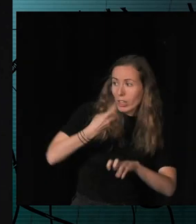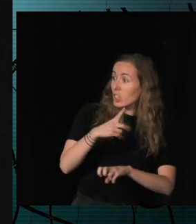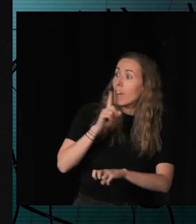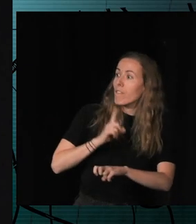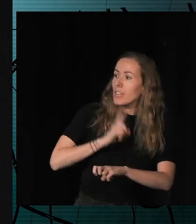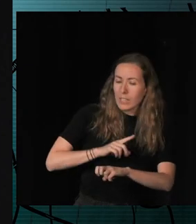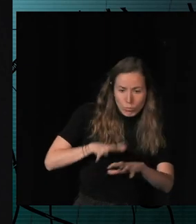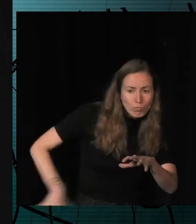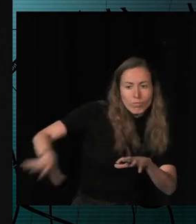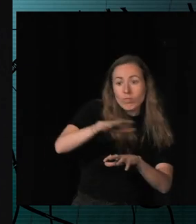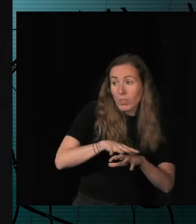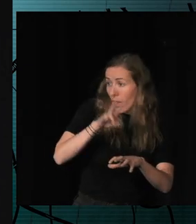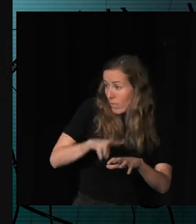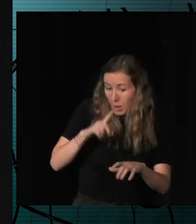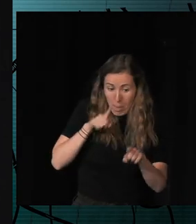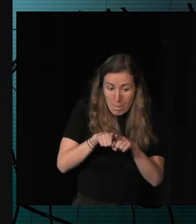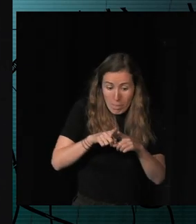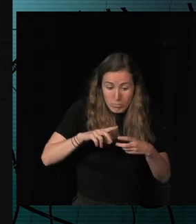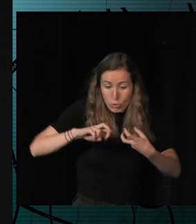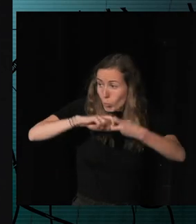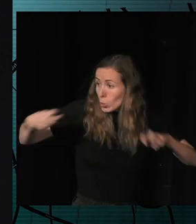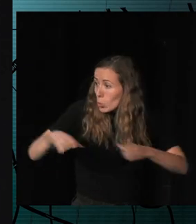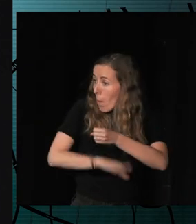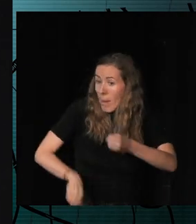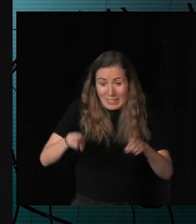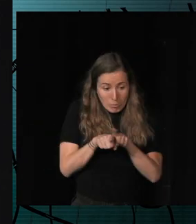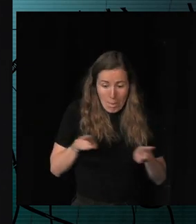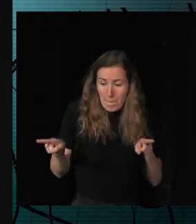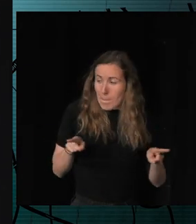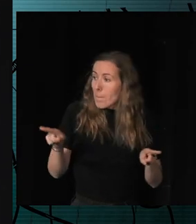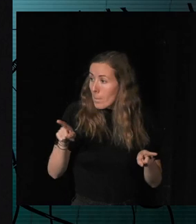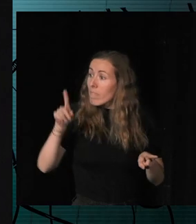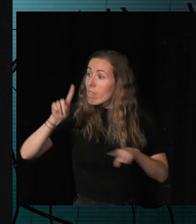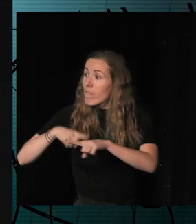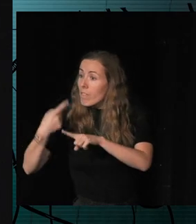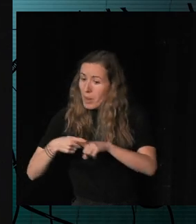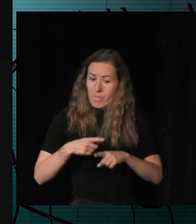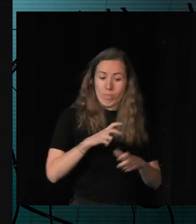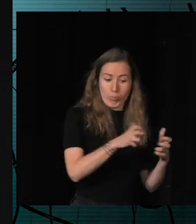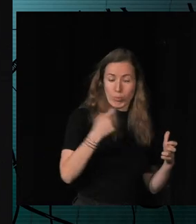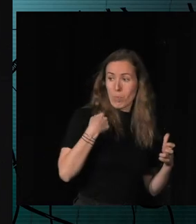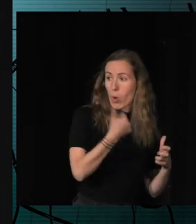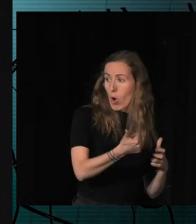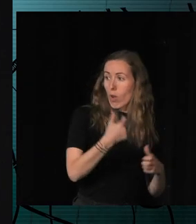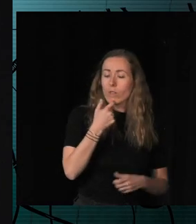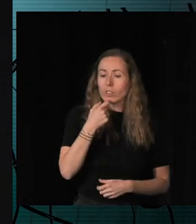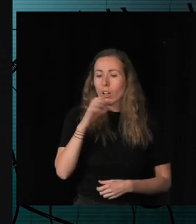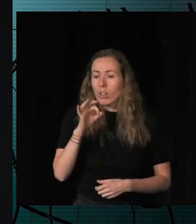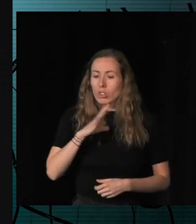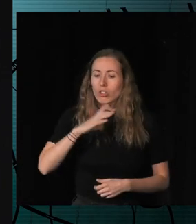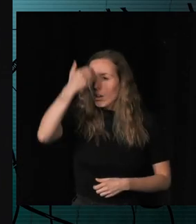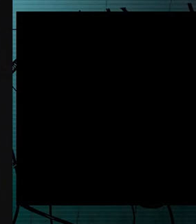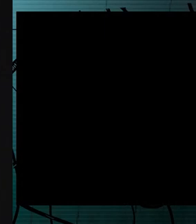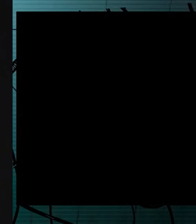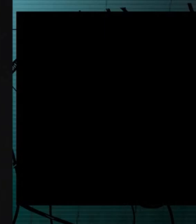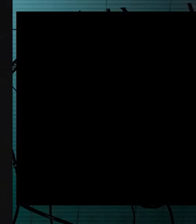c'est enfin c'est vraiment exactement les les mêmes bases c'est-à-dire qu'on a le coup de Alessa qui a son double et cetera qui